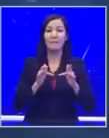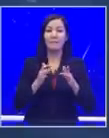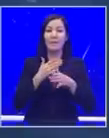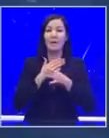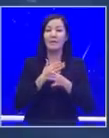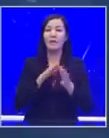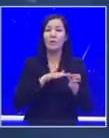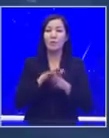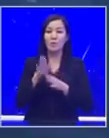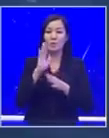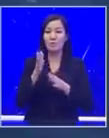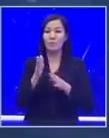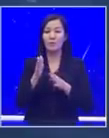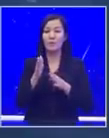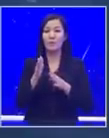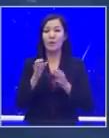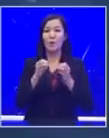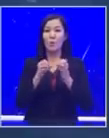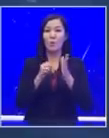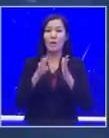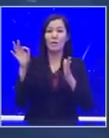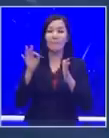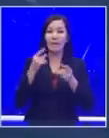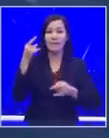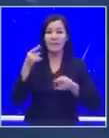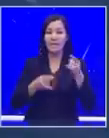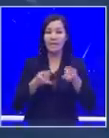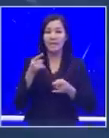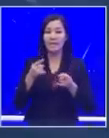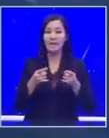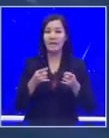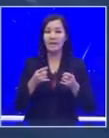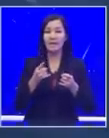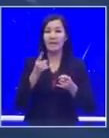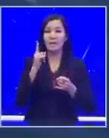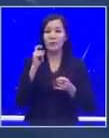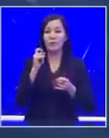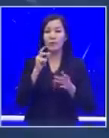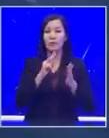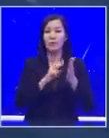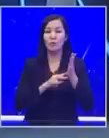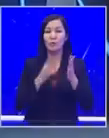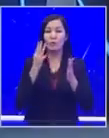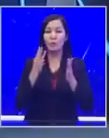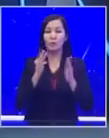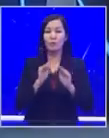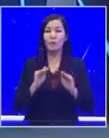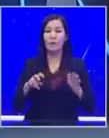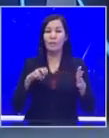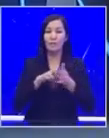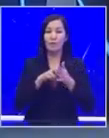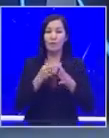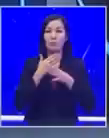арқылы жүзеге асырылатын болса, 16% теледидар. Ар жағында 173 баладай бізде пошта